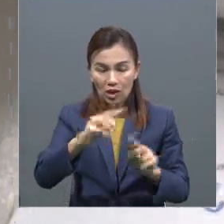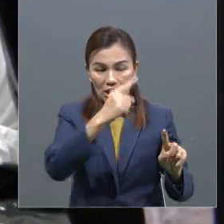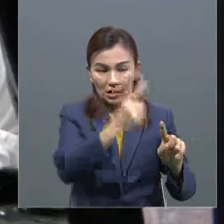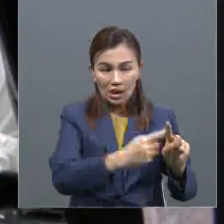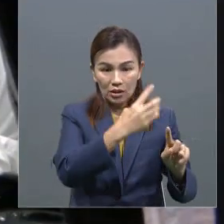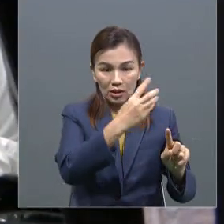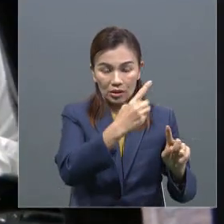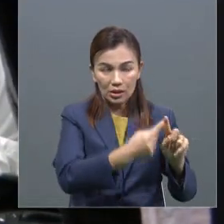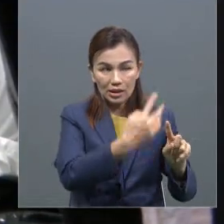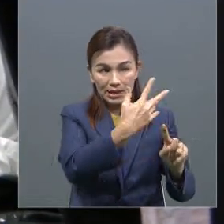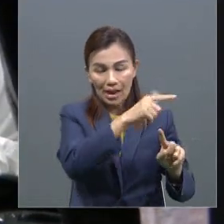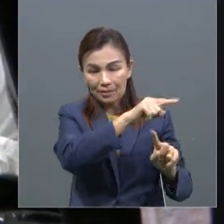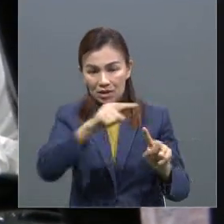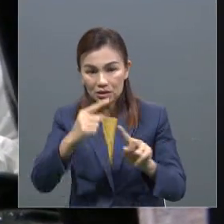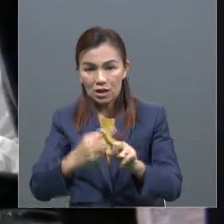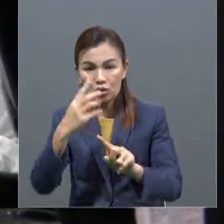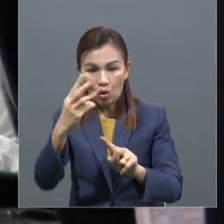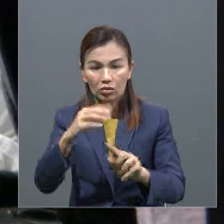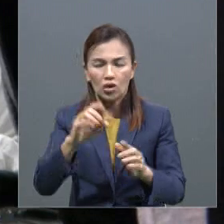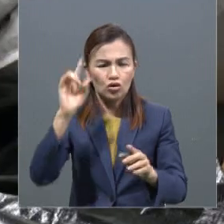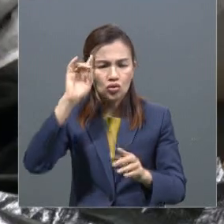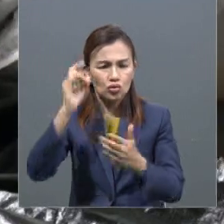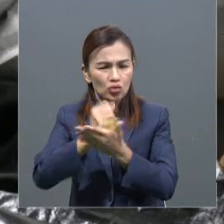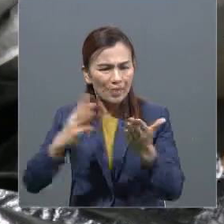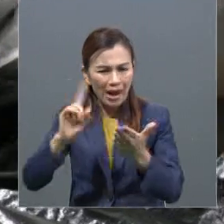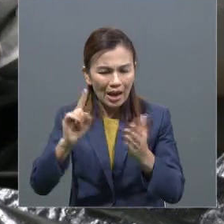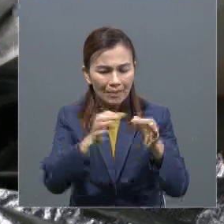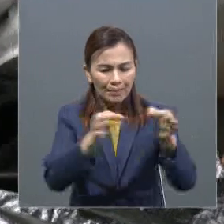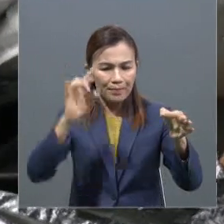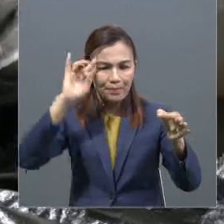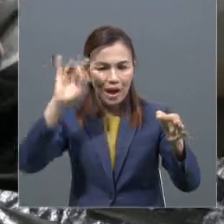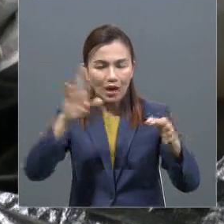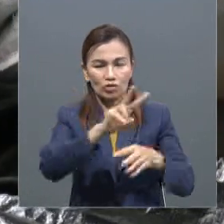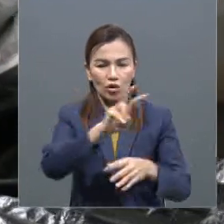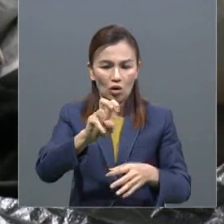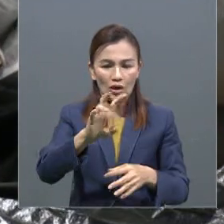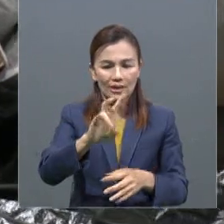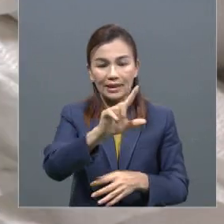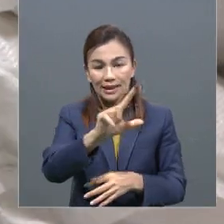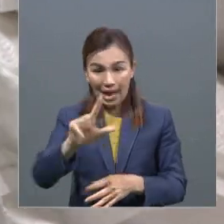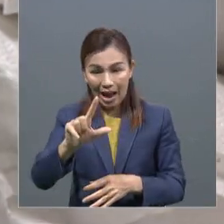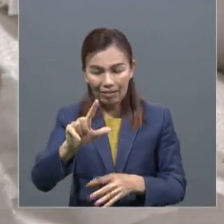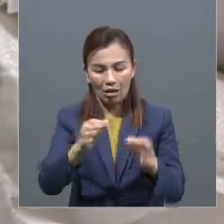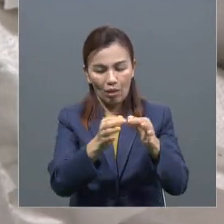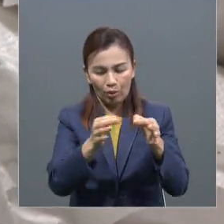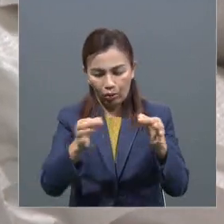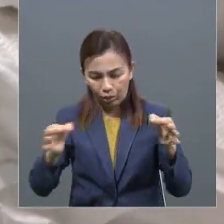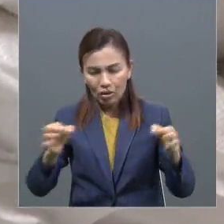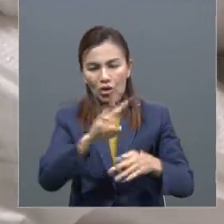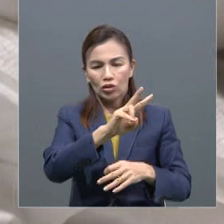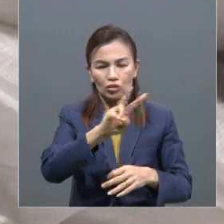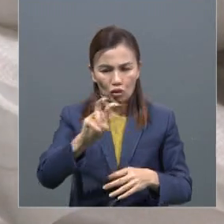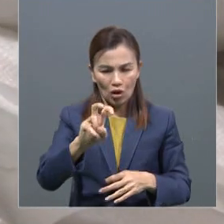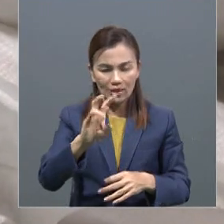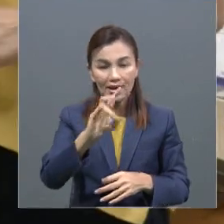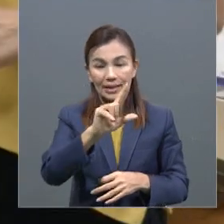มิถุนายนส่วนใหญ่เป็นยาบ้า 207ล้านเม็ดนะฮะ 207ล้านเม็ดรองลงมา